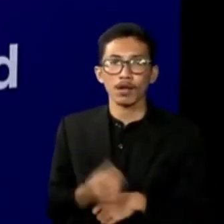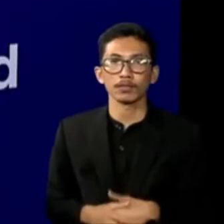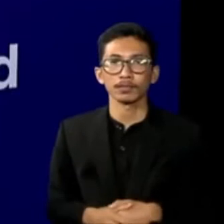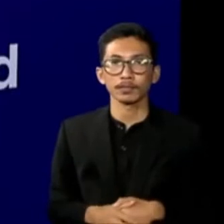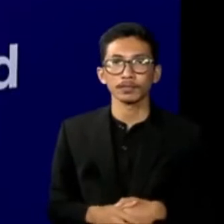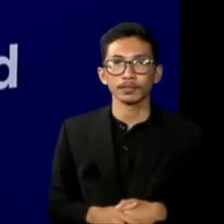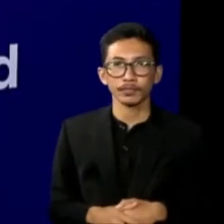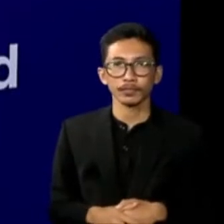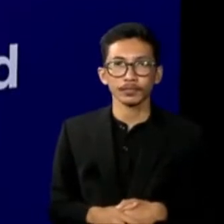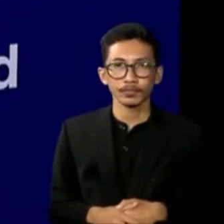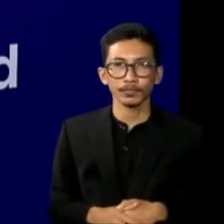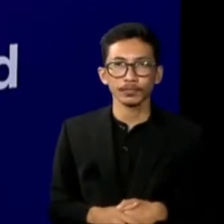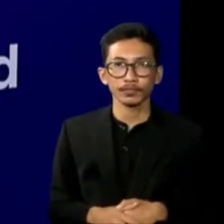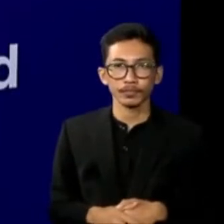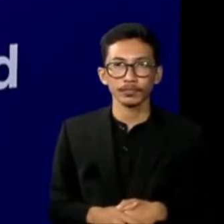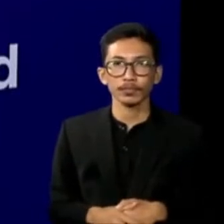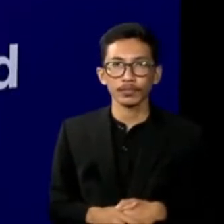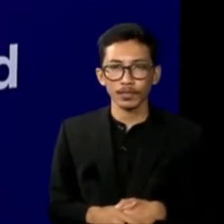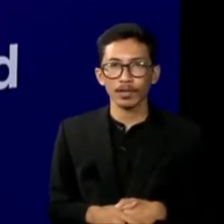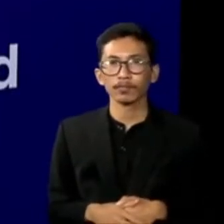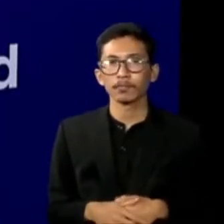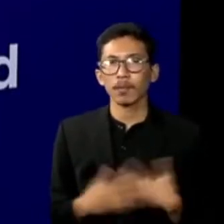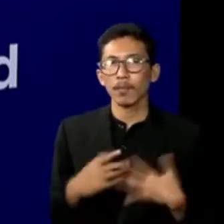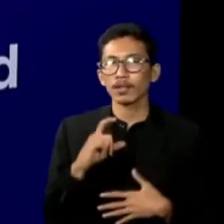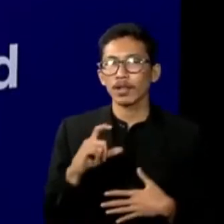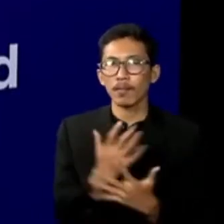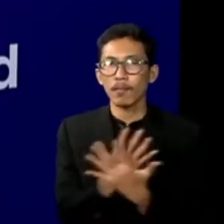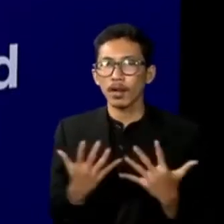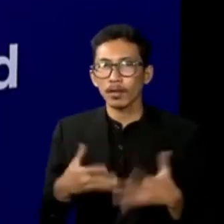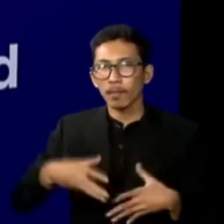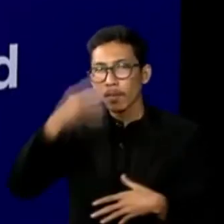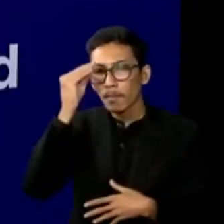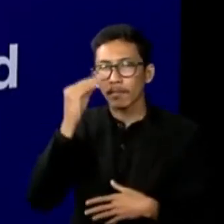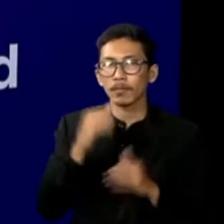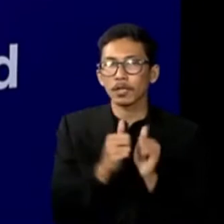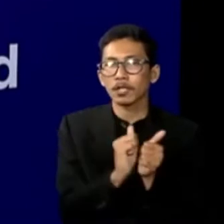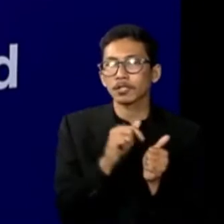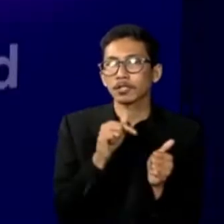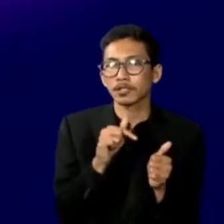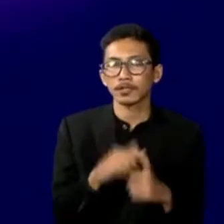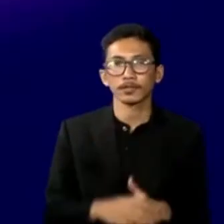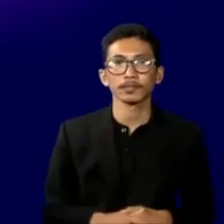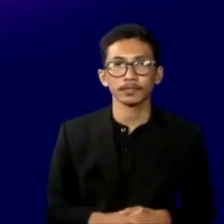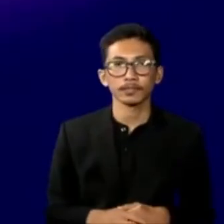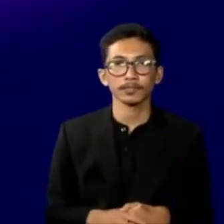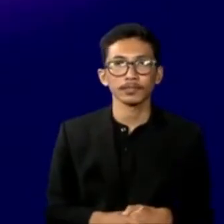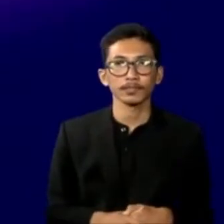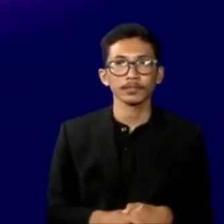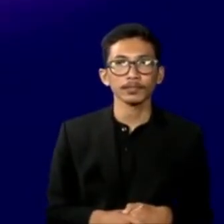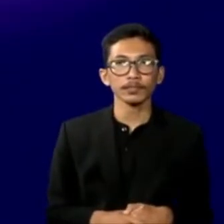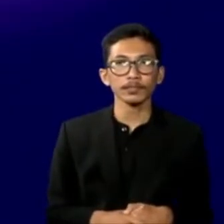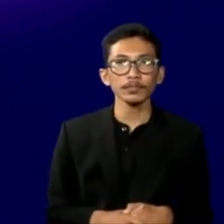bisa berperan aktif untuk sekadar bersedia untuk di testing gitu Pak Baik pertama kita perlu tahu